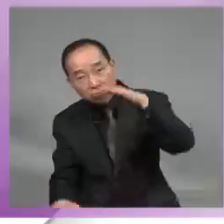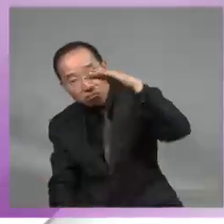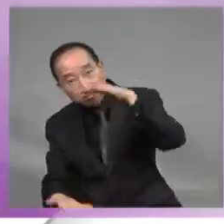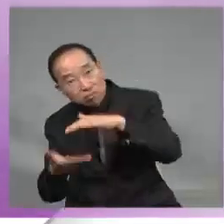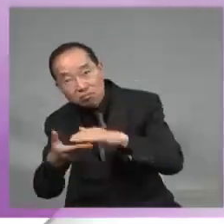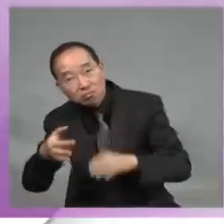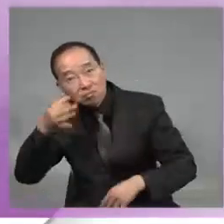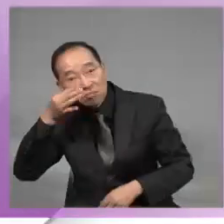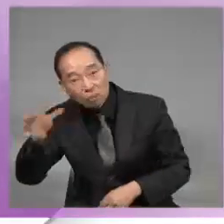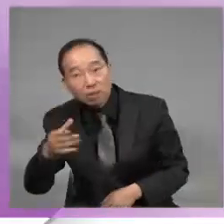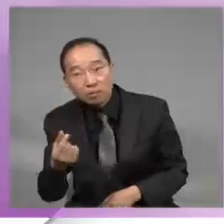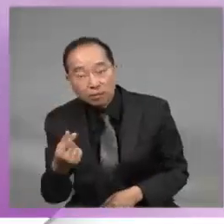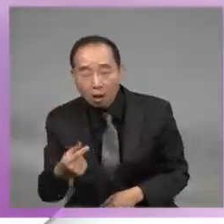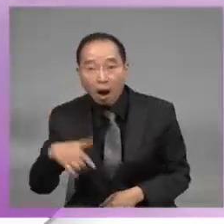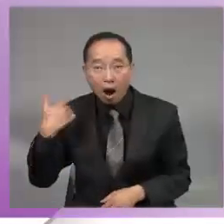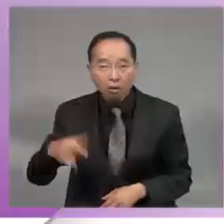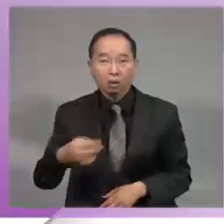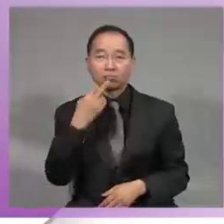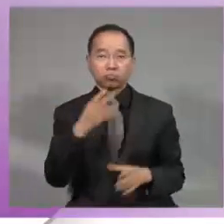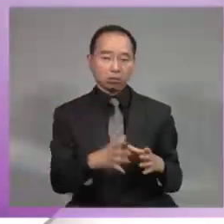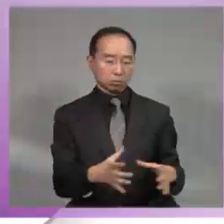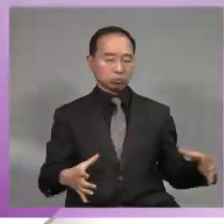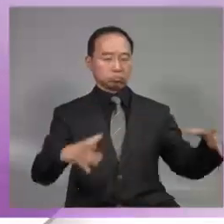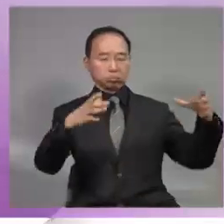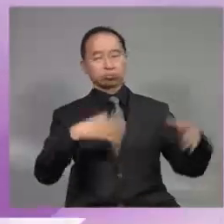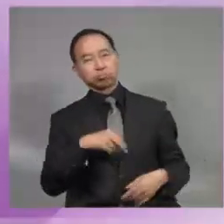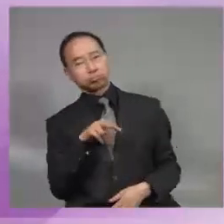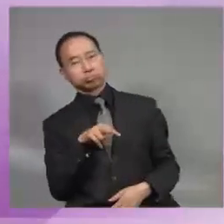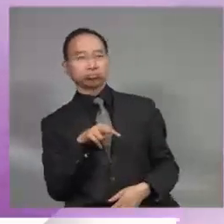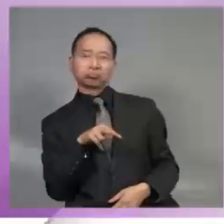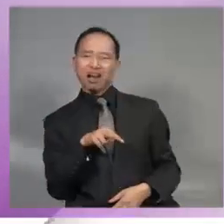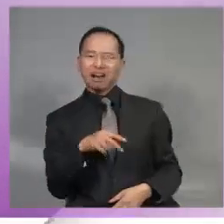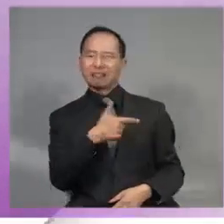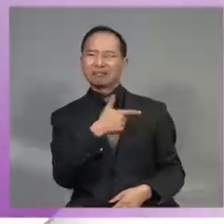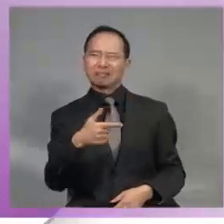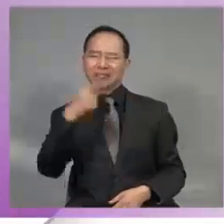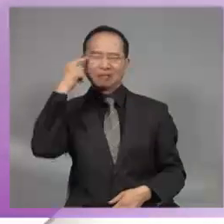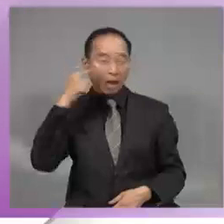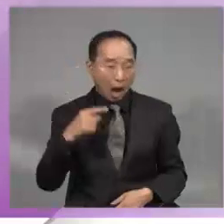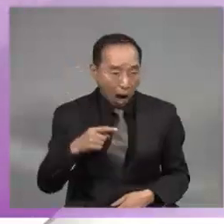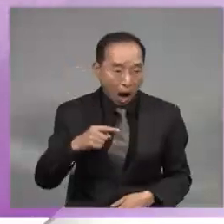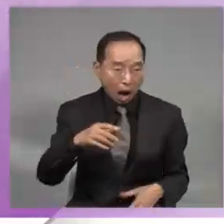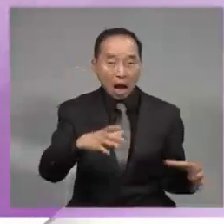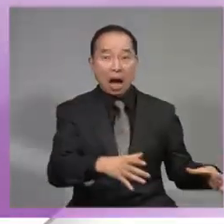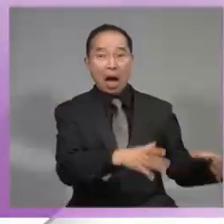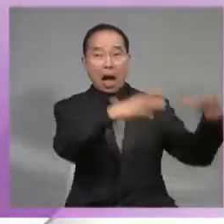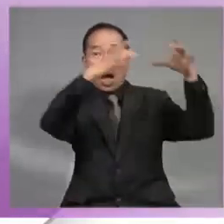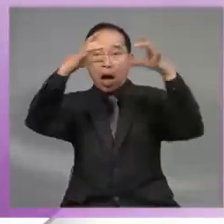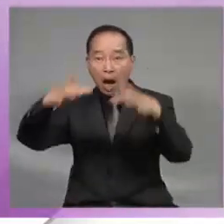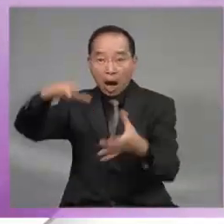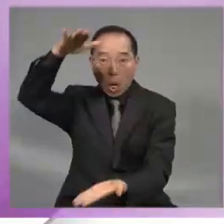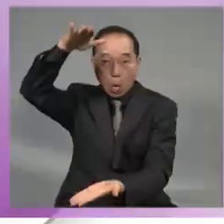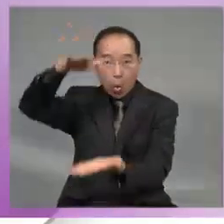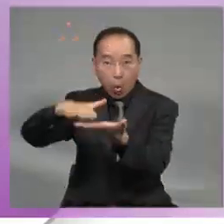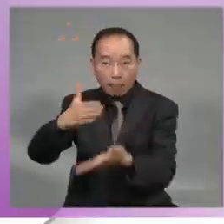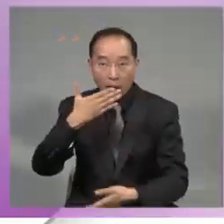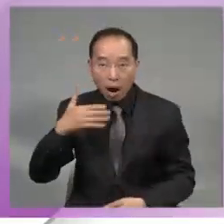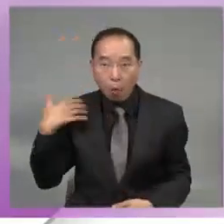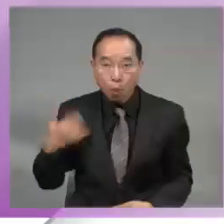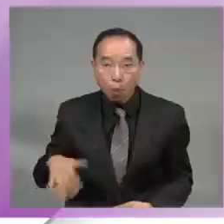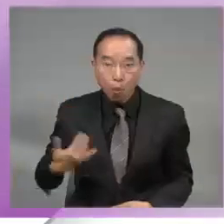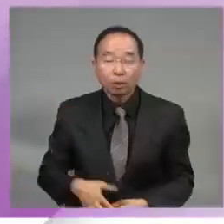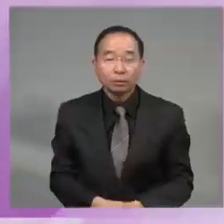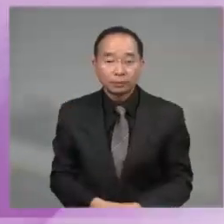봤죠. 예, 예. 저희는 항상 플라스틱에 이렇게 돼 있어서. 예. 예. 자, 그리고 저기 이제 관계자 분께서 저